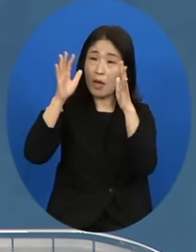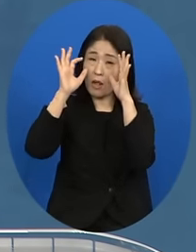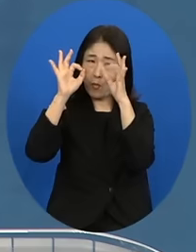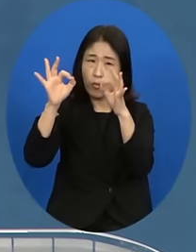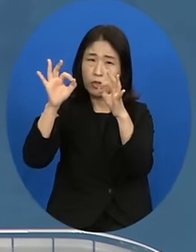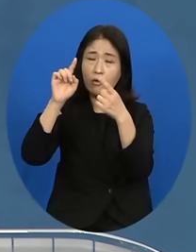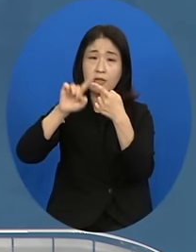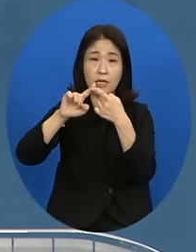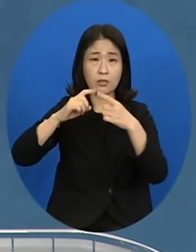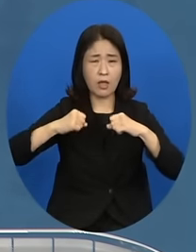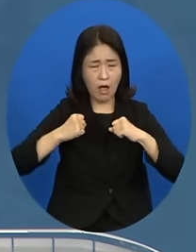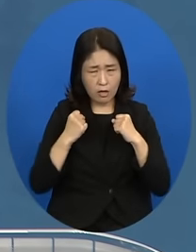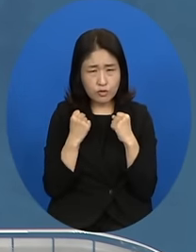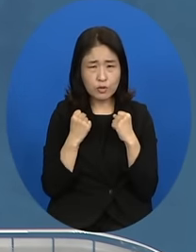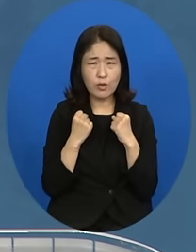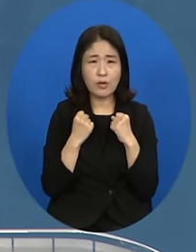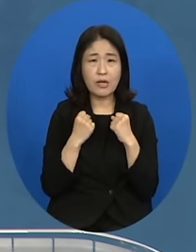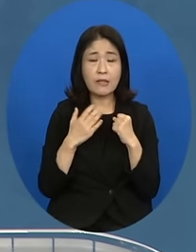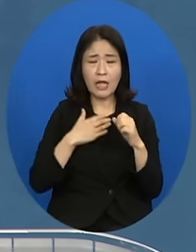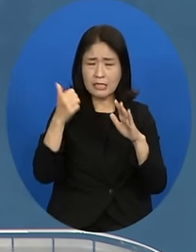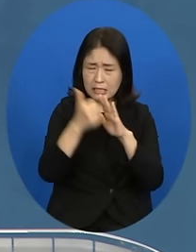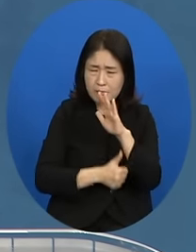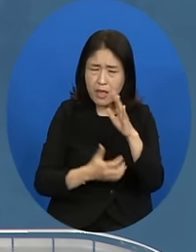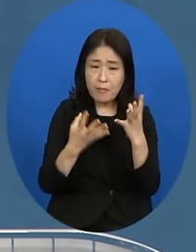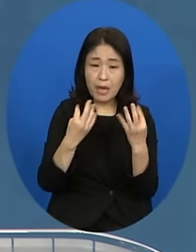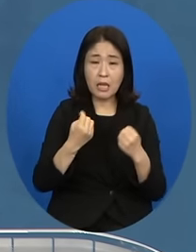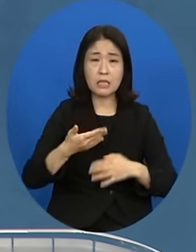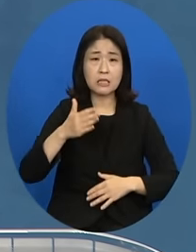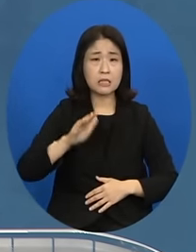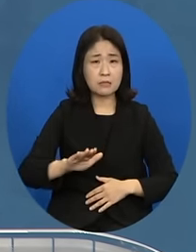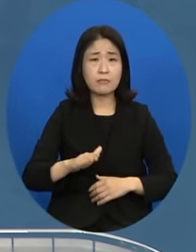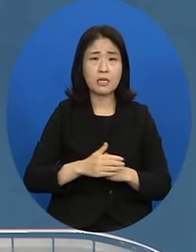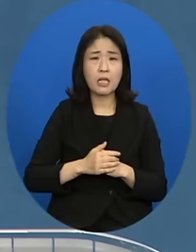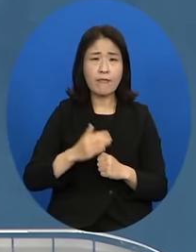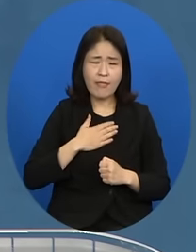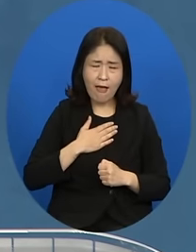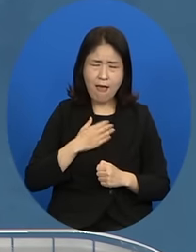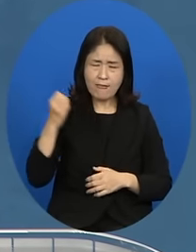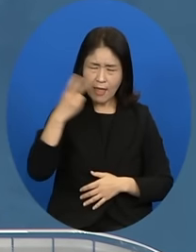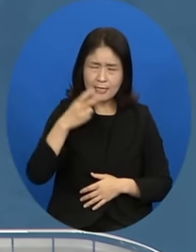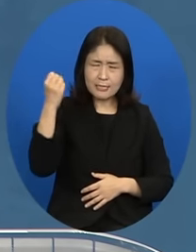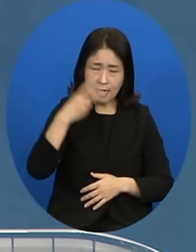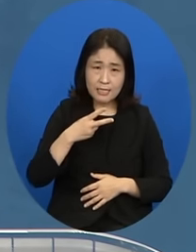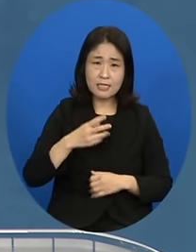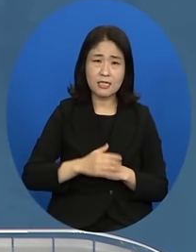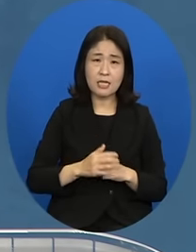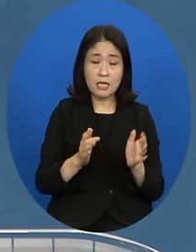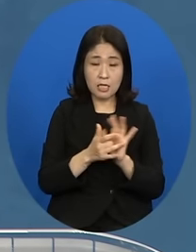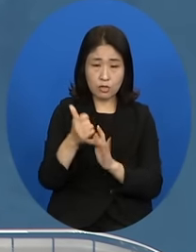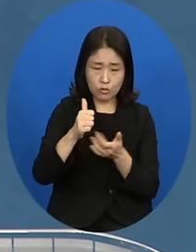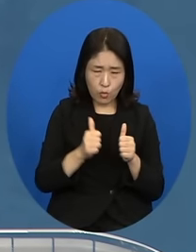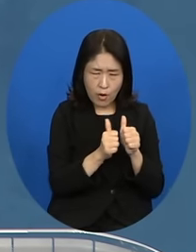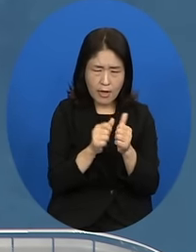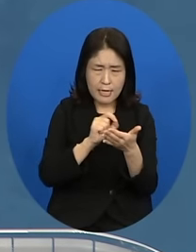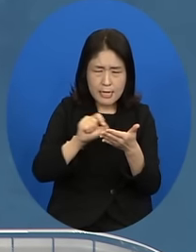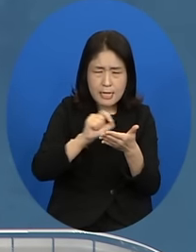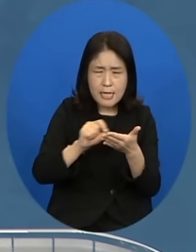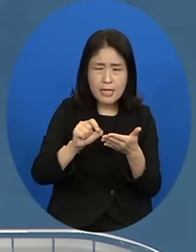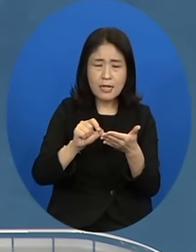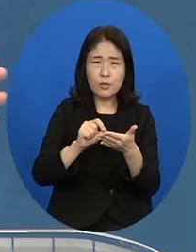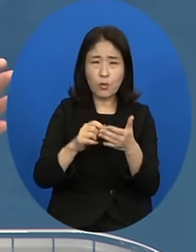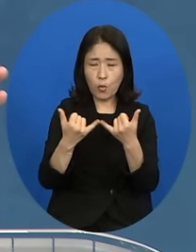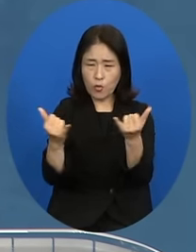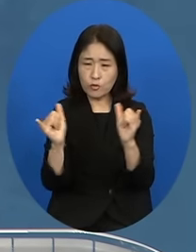순종하고 넘어질 때도 많았지만 다시 일어나고 일어나고 예수 동행일기 쓰면서 공동체와 함께